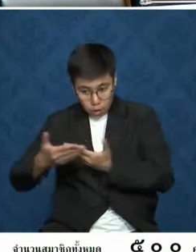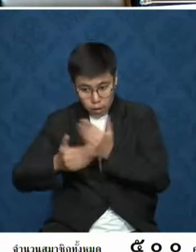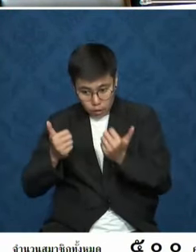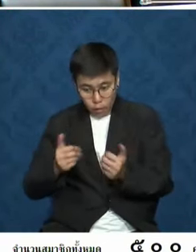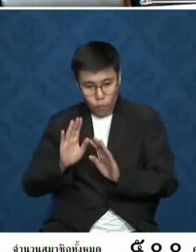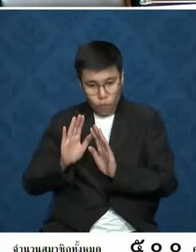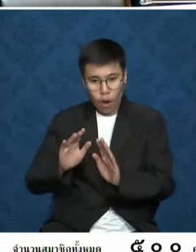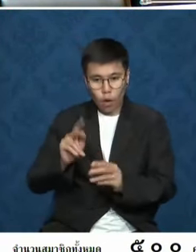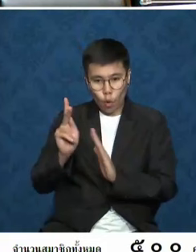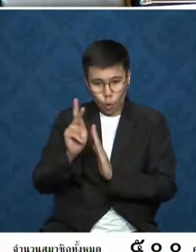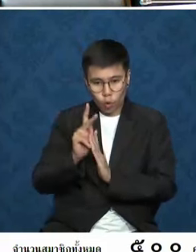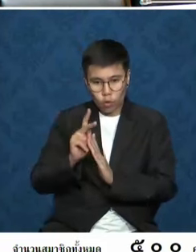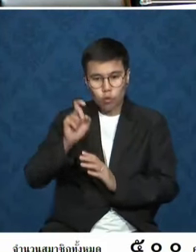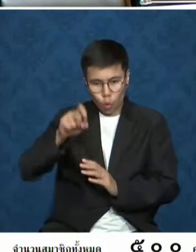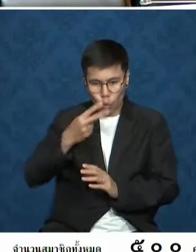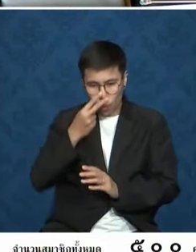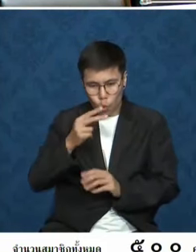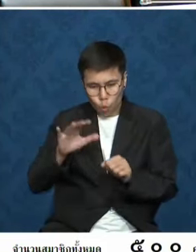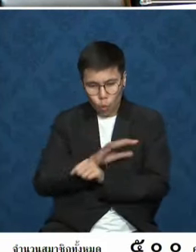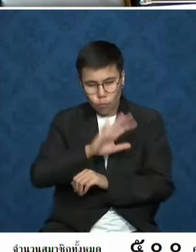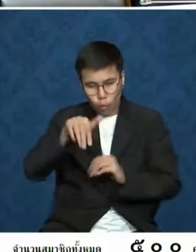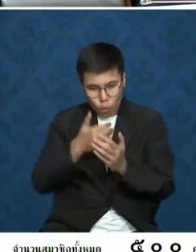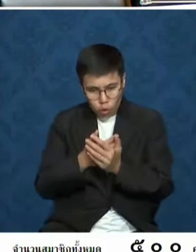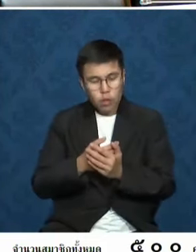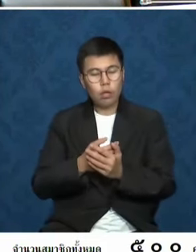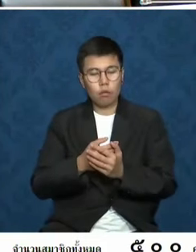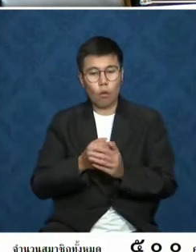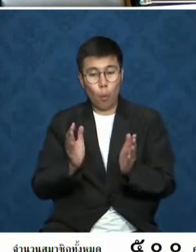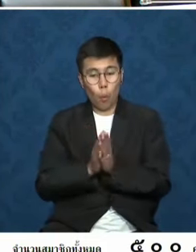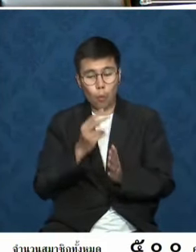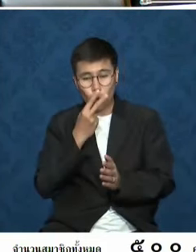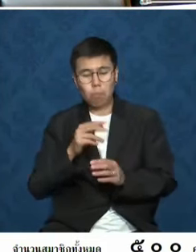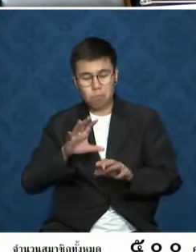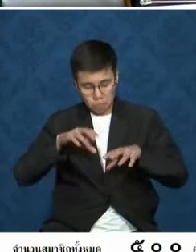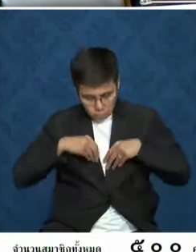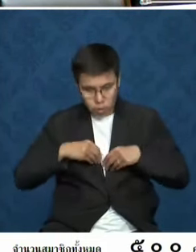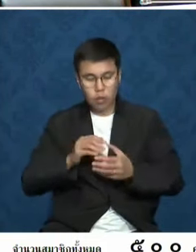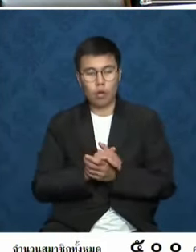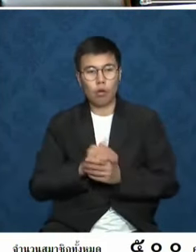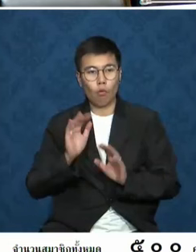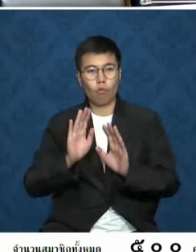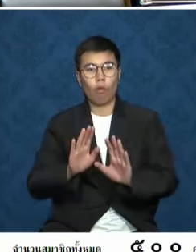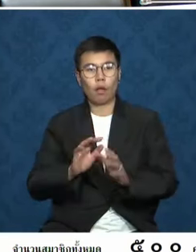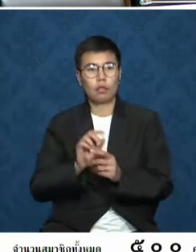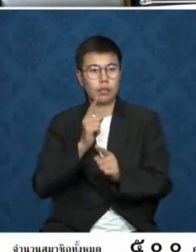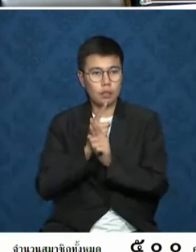อยากจะฝาก กฎเกรตอ่่ ให้รอบขอวมากขึ้กวานี้ด้วยนะคะซึโดยรวมแล้ ดท dealsด้วย แย็จะฝากในบางปเด็น